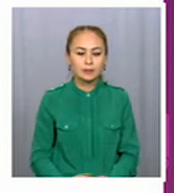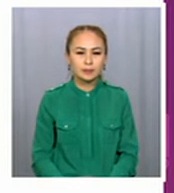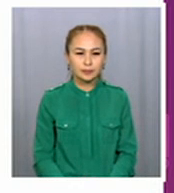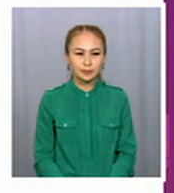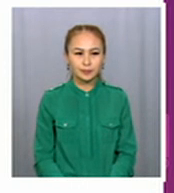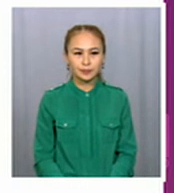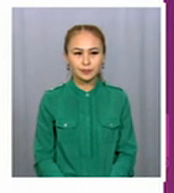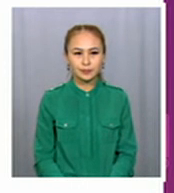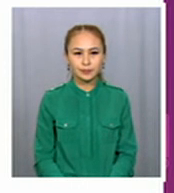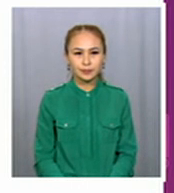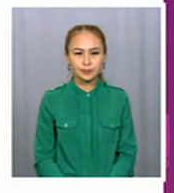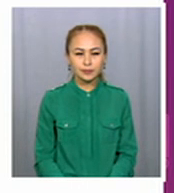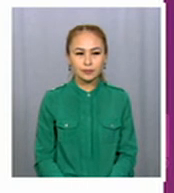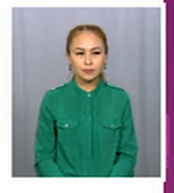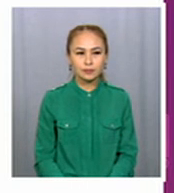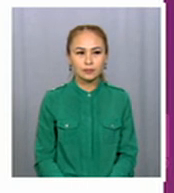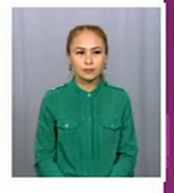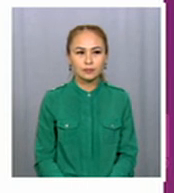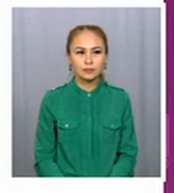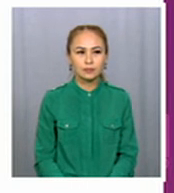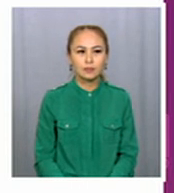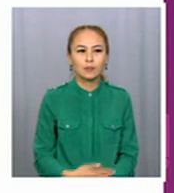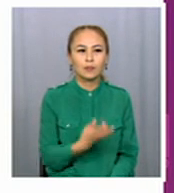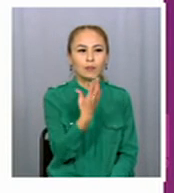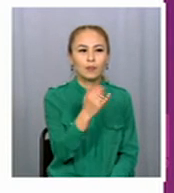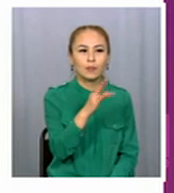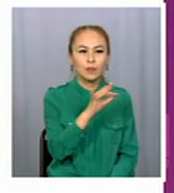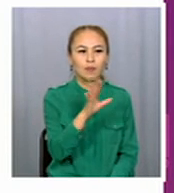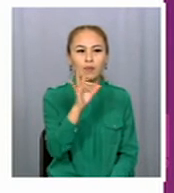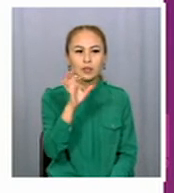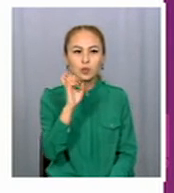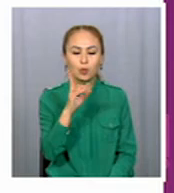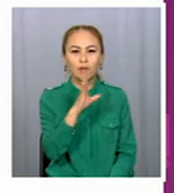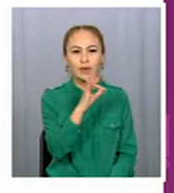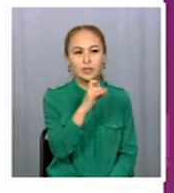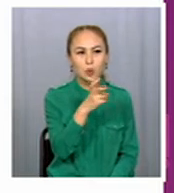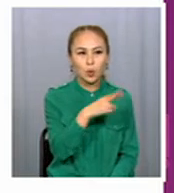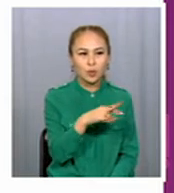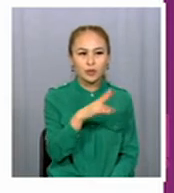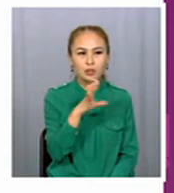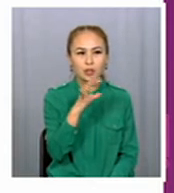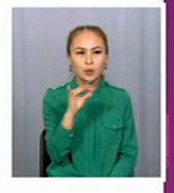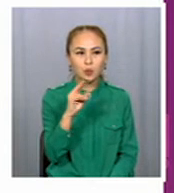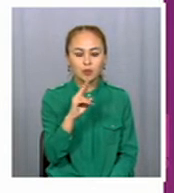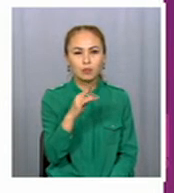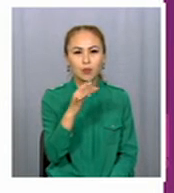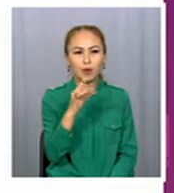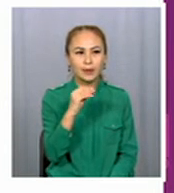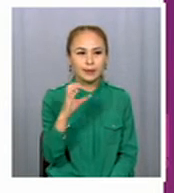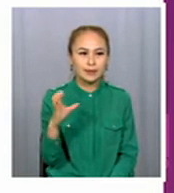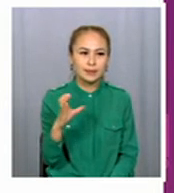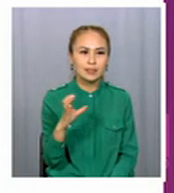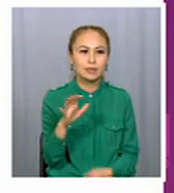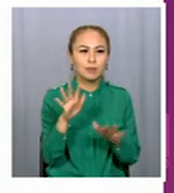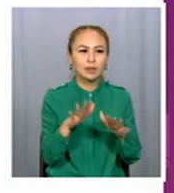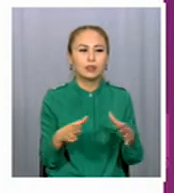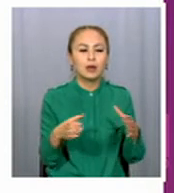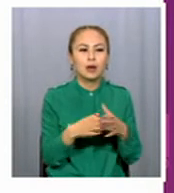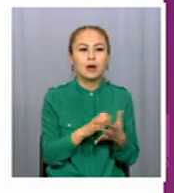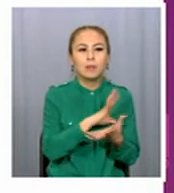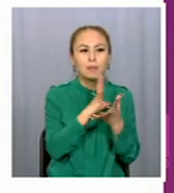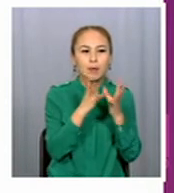кемелері ұшырылды. Байқоңырдан Восток, Восход, Союз, Прогресс